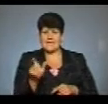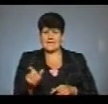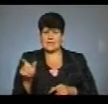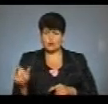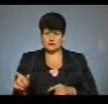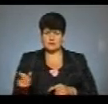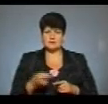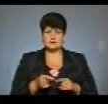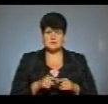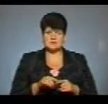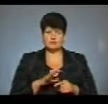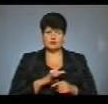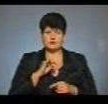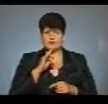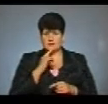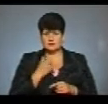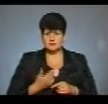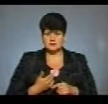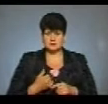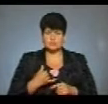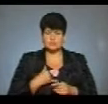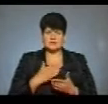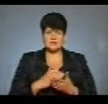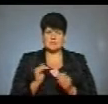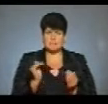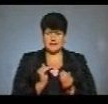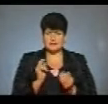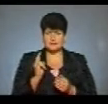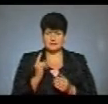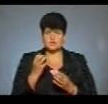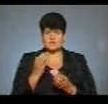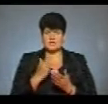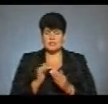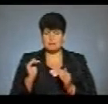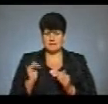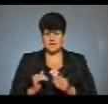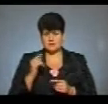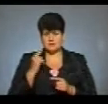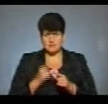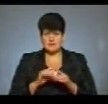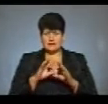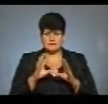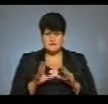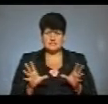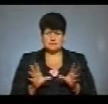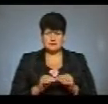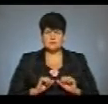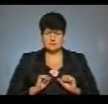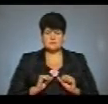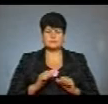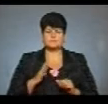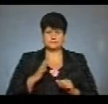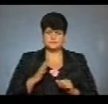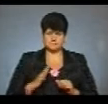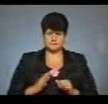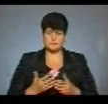Так само це було важко пережити, бо так у нас і маленька дитина, якраз ще є менший братик, але нічого, все спільними зусиллями все пережили